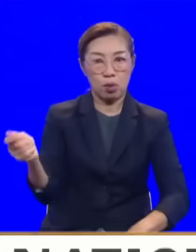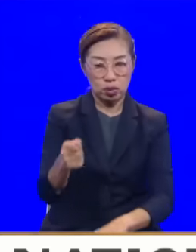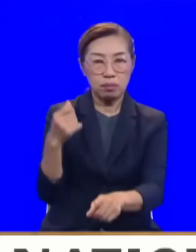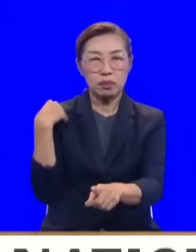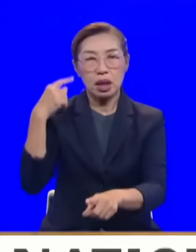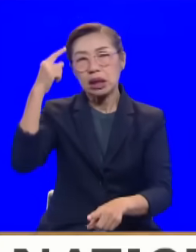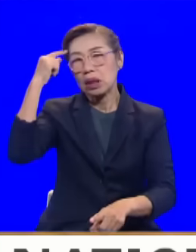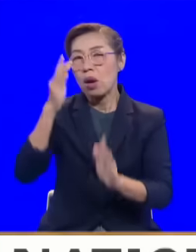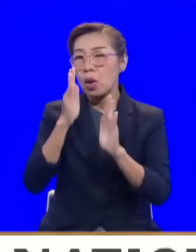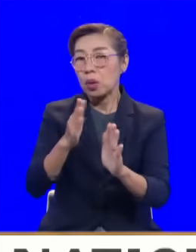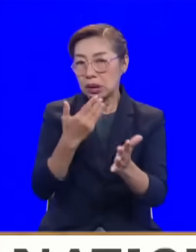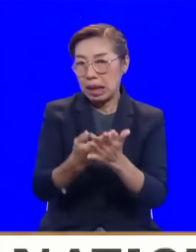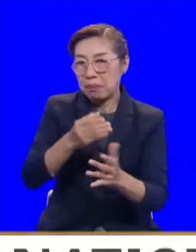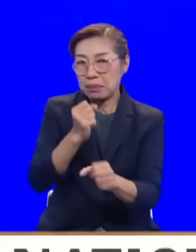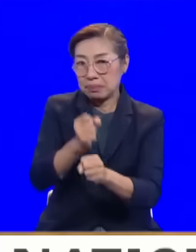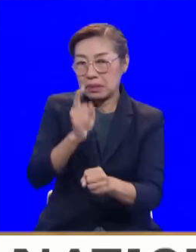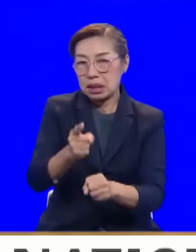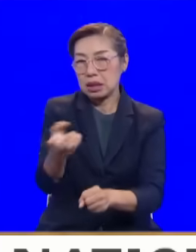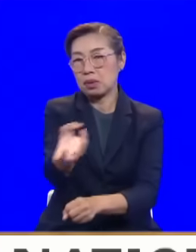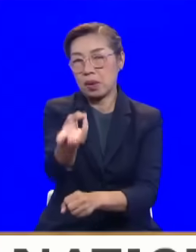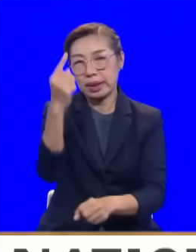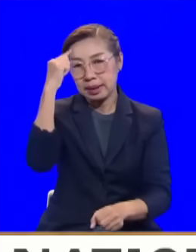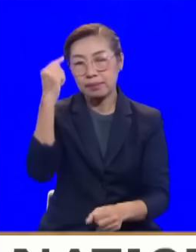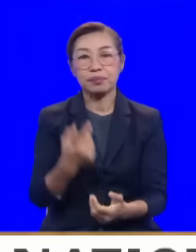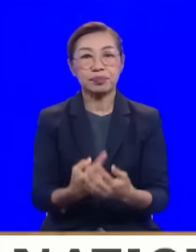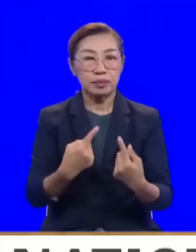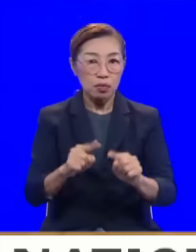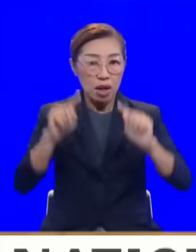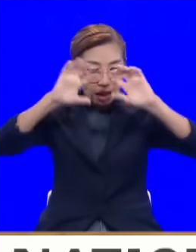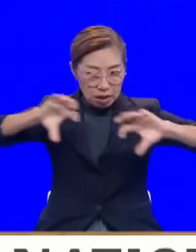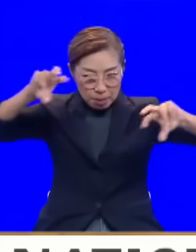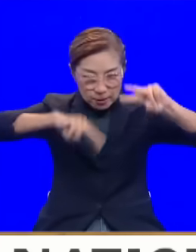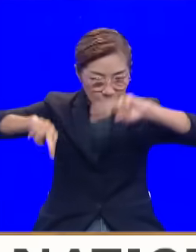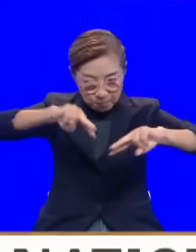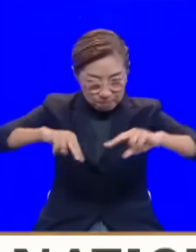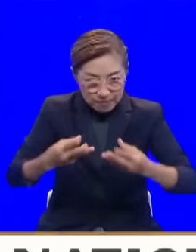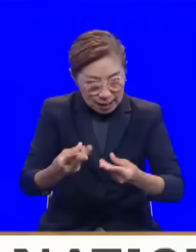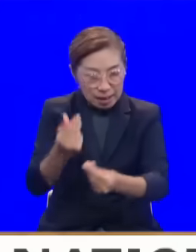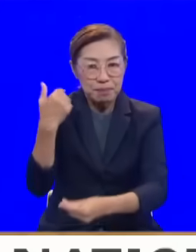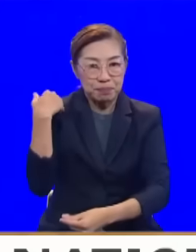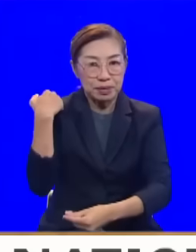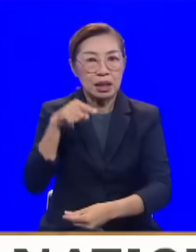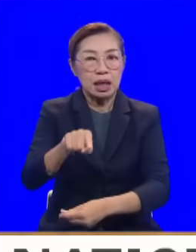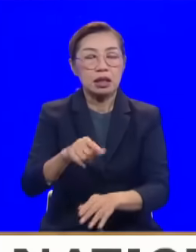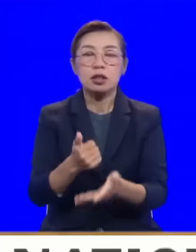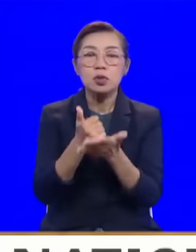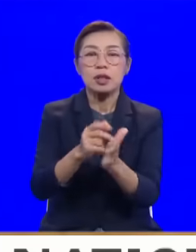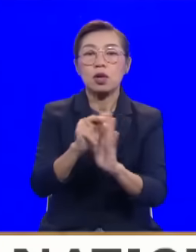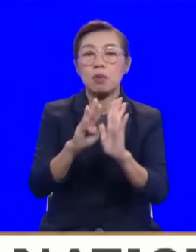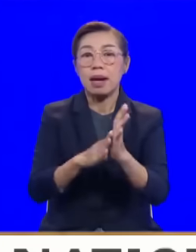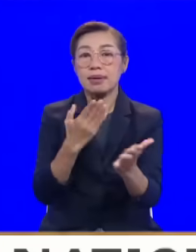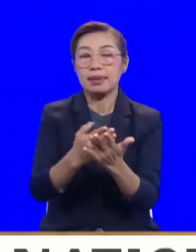ไหร่ครับ ครับก็บอกรัฐบาลจะดูแลให้รอบคอบนะครับก็จะมีการใช้นโยบายการคลังนี่แหละไปกระตุ้นเศรษฐกิจนะก็บอกว่